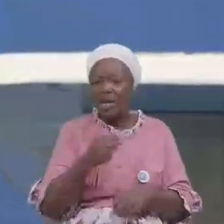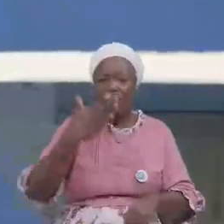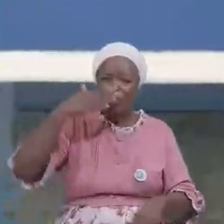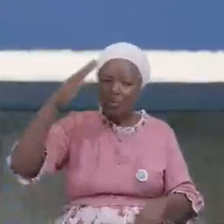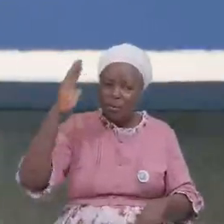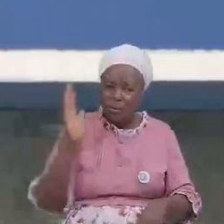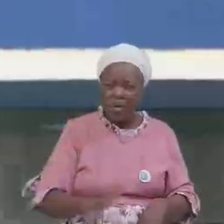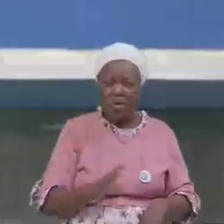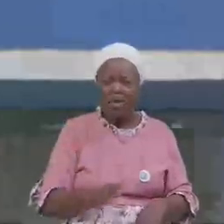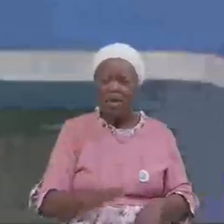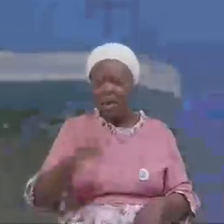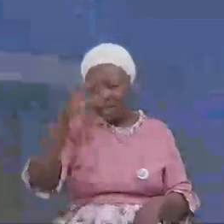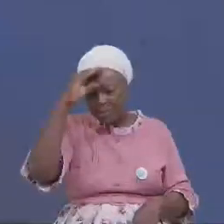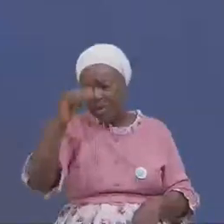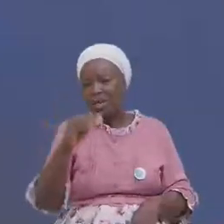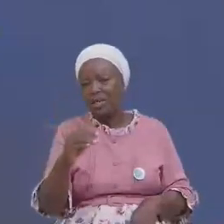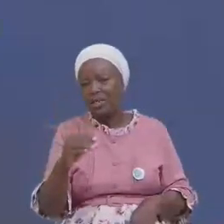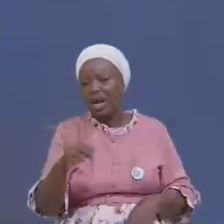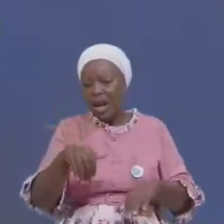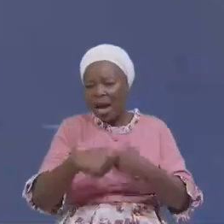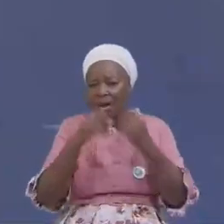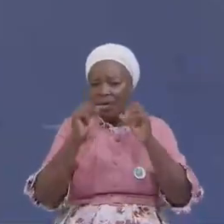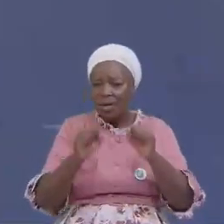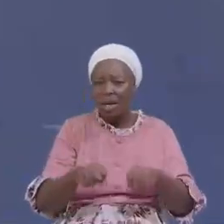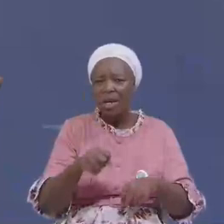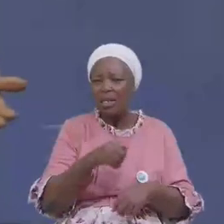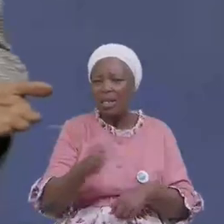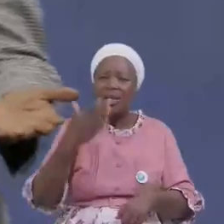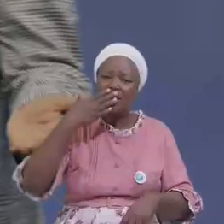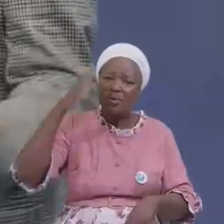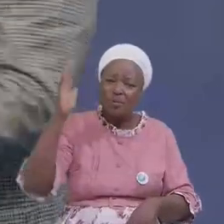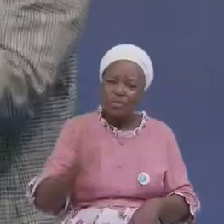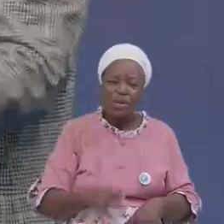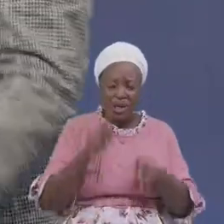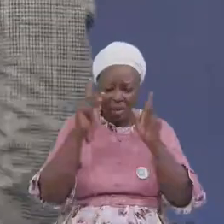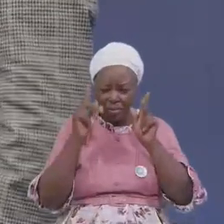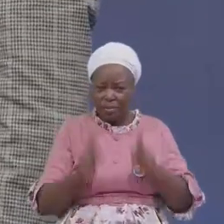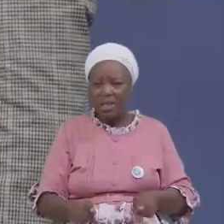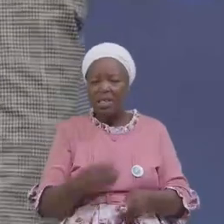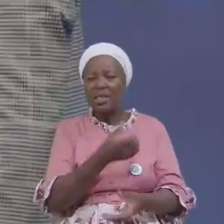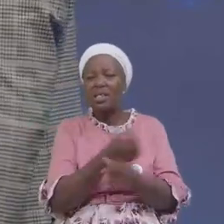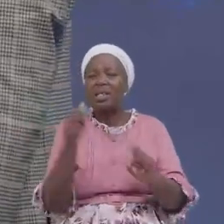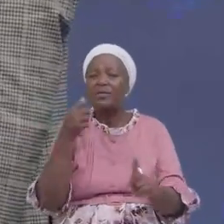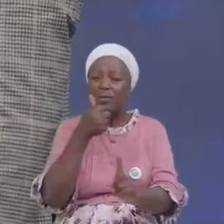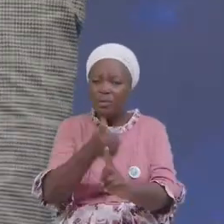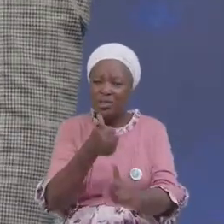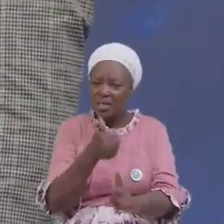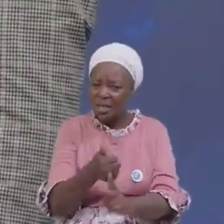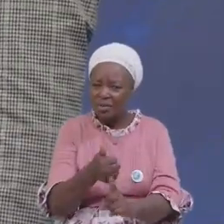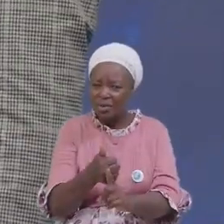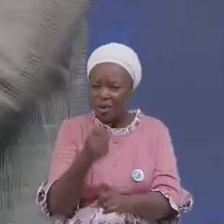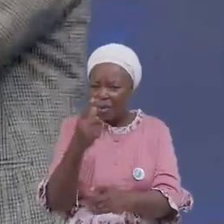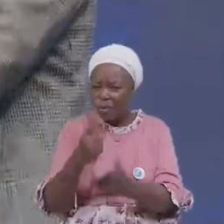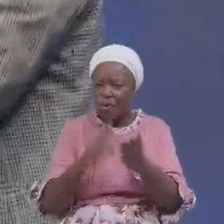Un homme violent. Comment un homme violent peut-elle se sauver elle-même? Qu'est-ce que tu